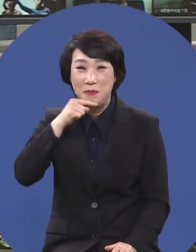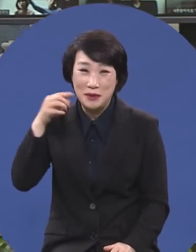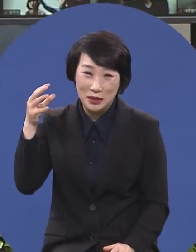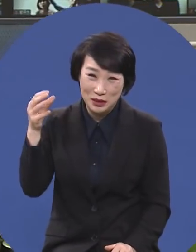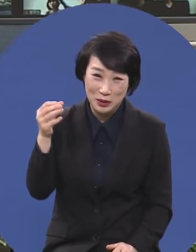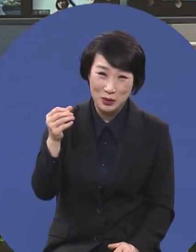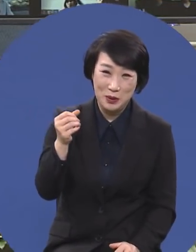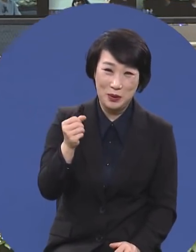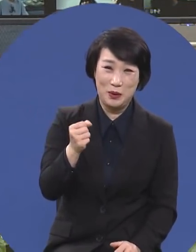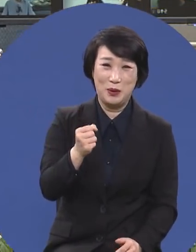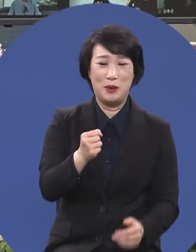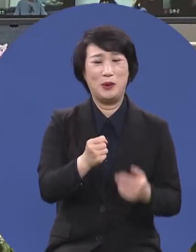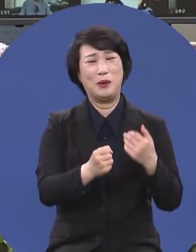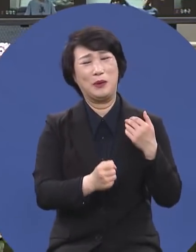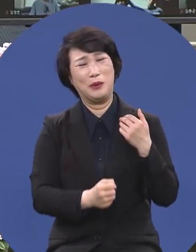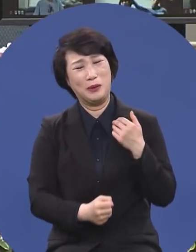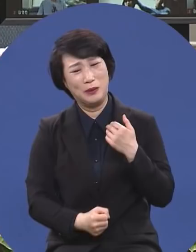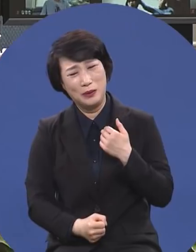그 피로